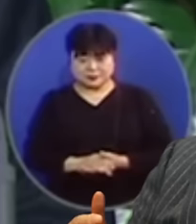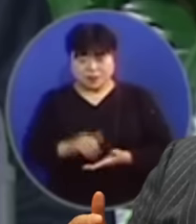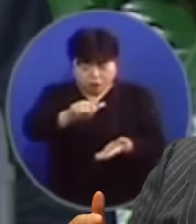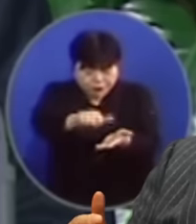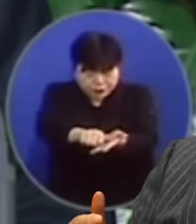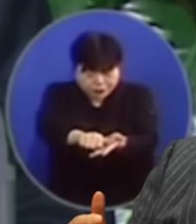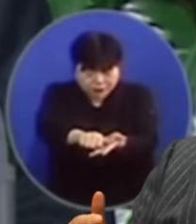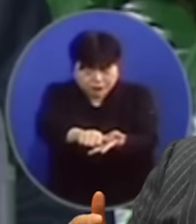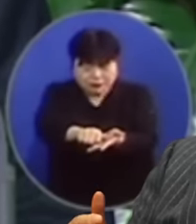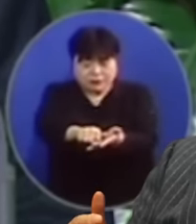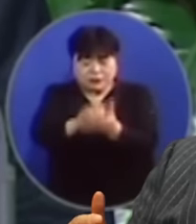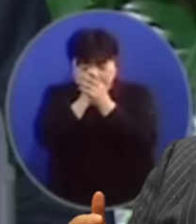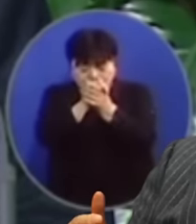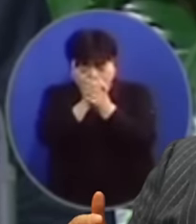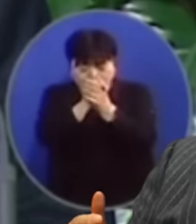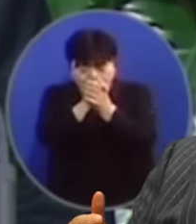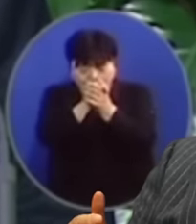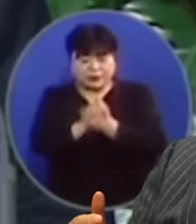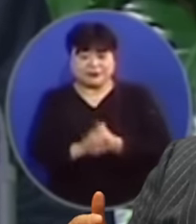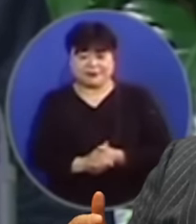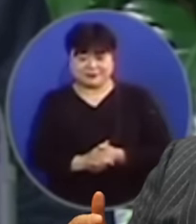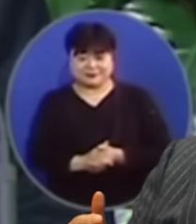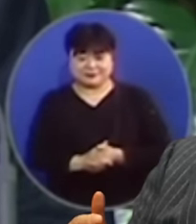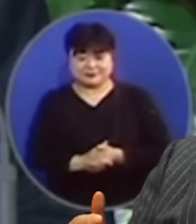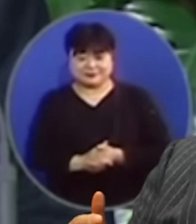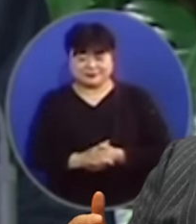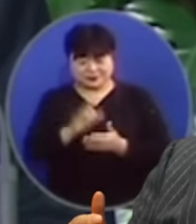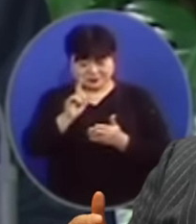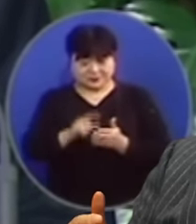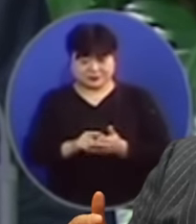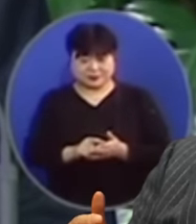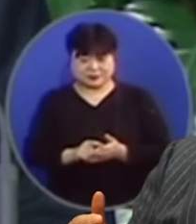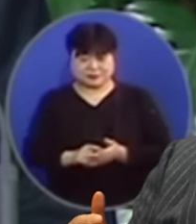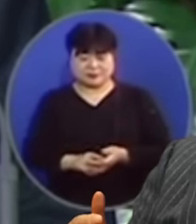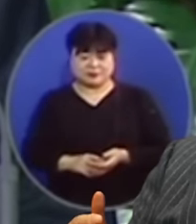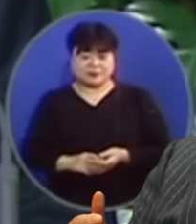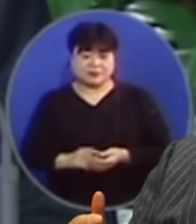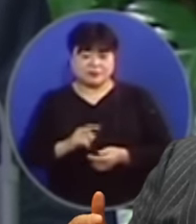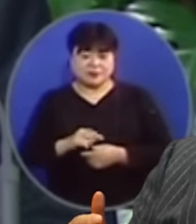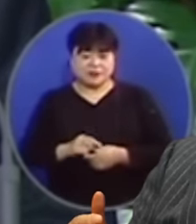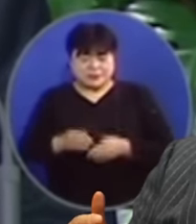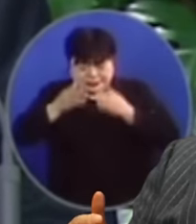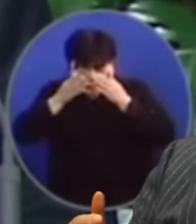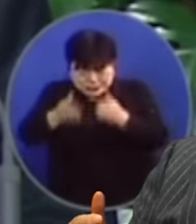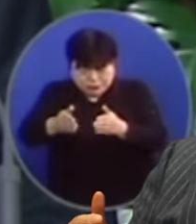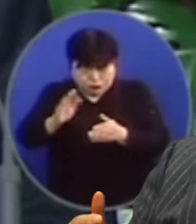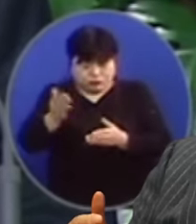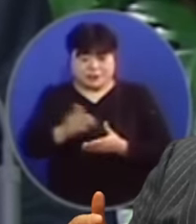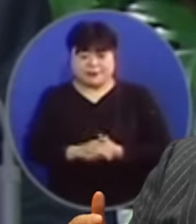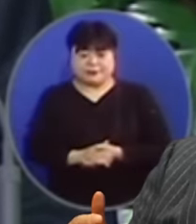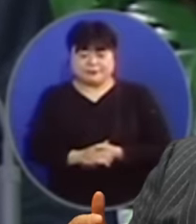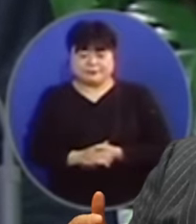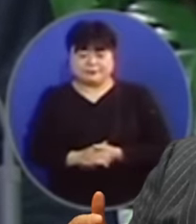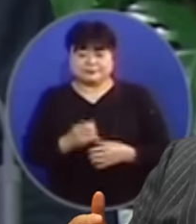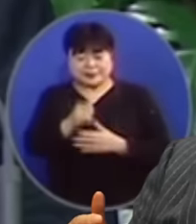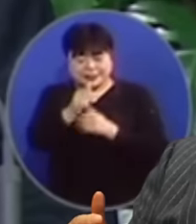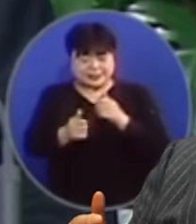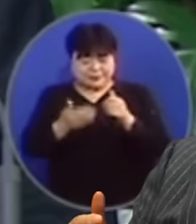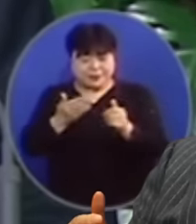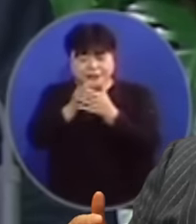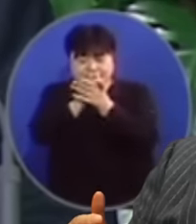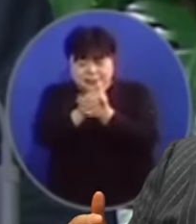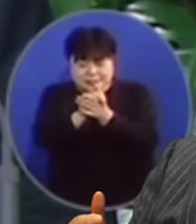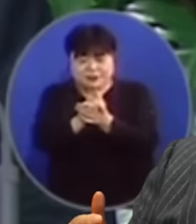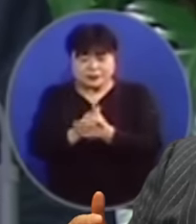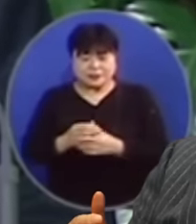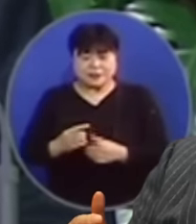엎드려서 기도를 하는데 그때는 절박하니까 마음이 집중이 돼요. 그래서 하나님께 기도를